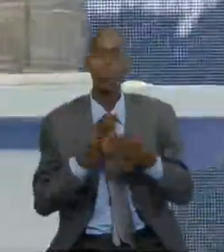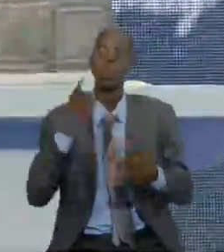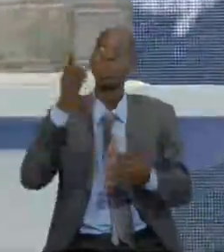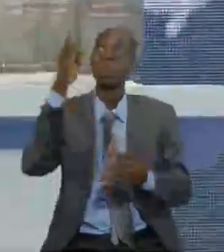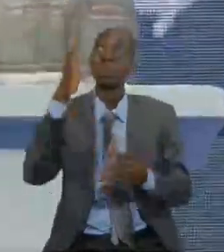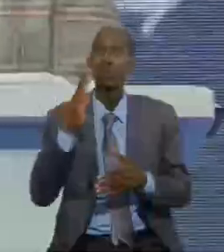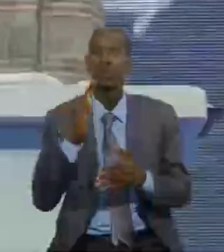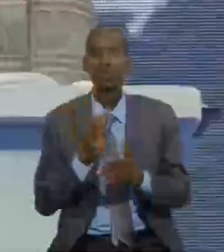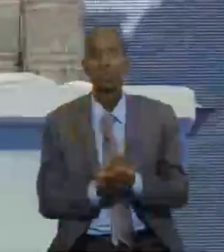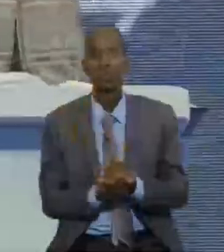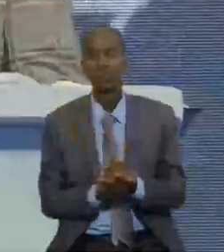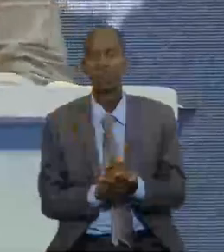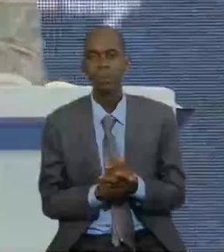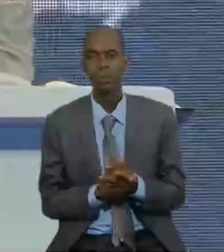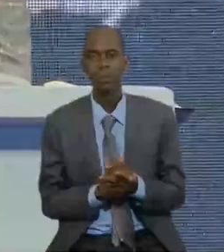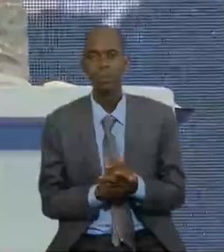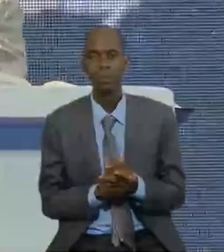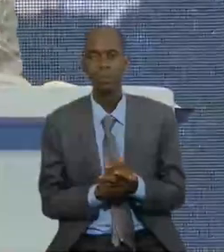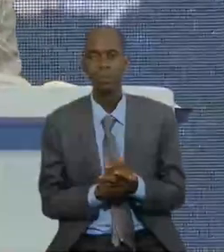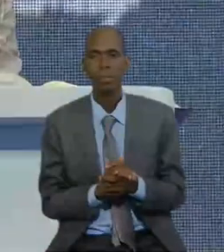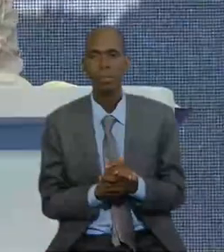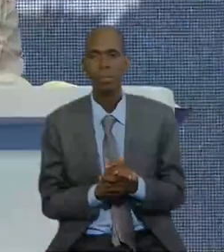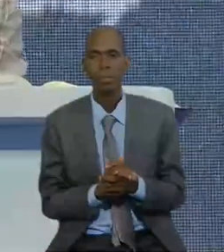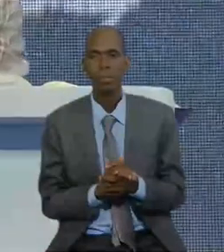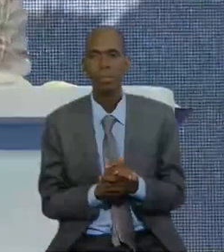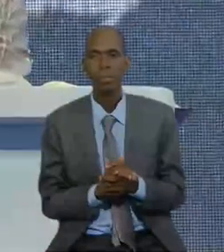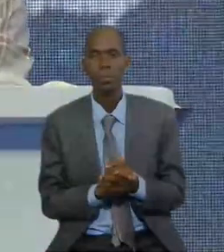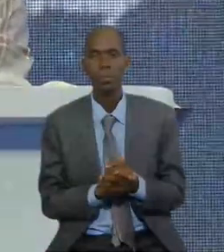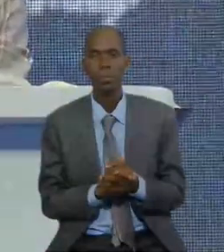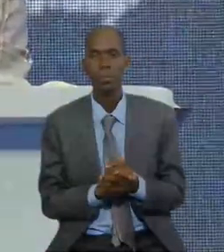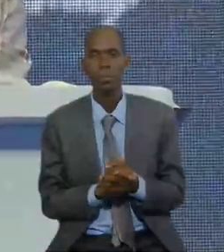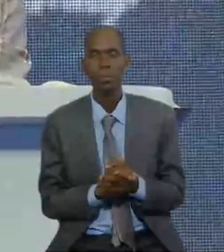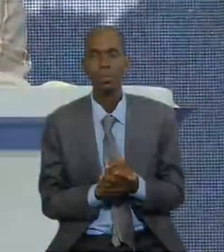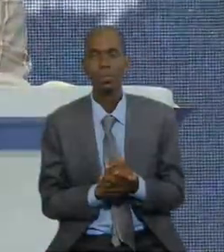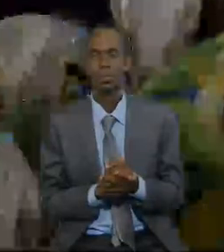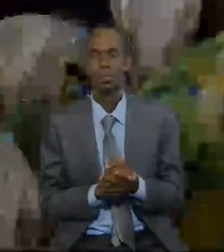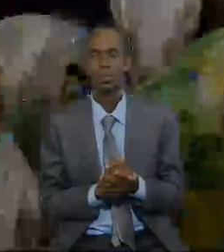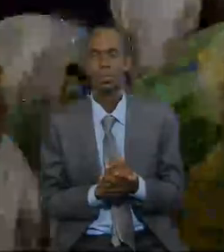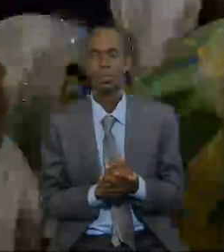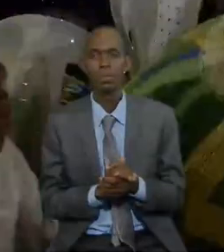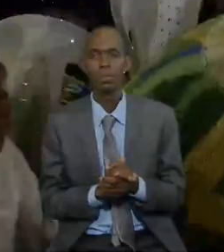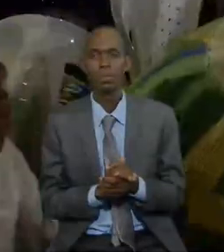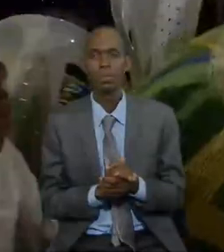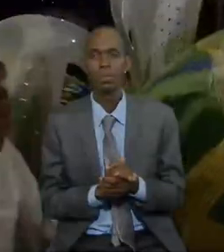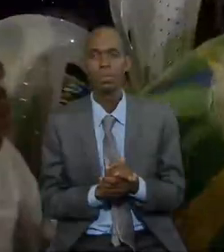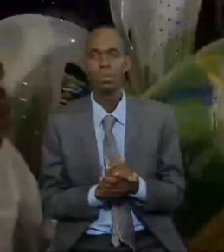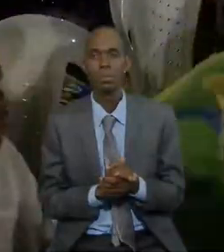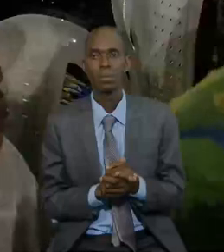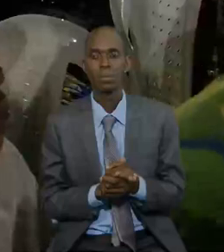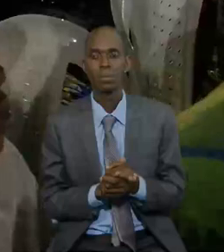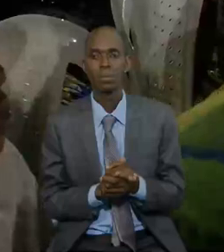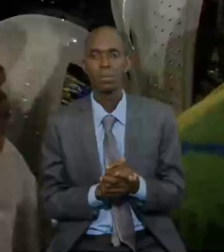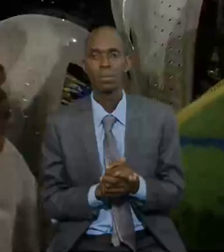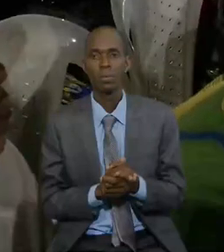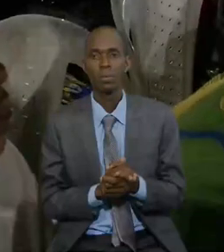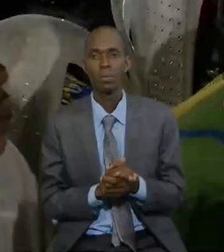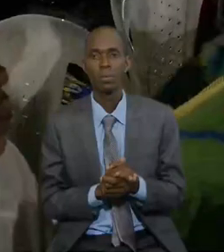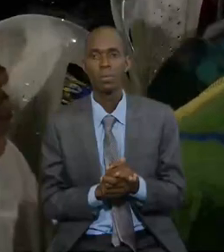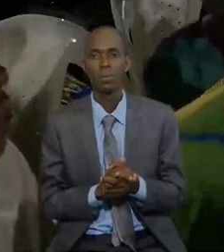19h nous savons que tout ce que dit la loi est le dit à ceux qui sont sous la loi afin que toute bouche soit fermée et que tout le monde